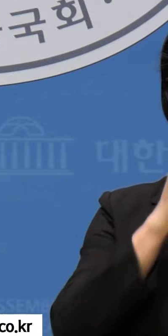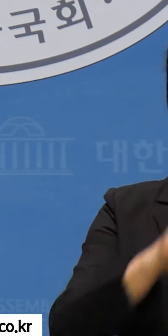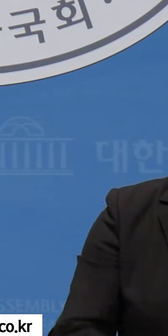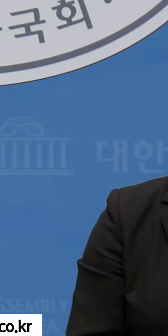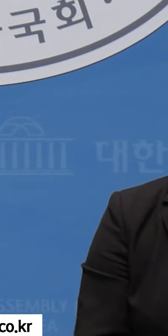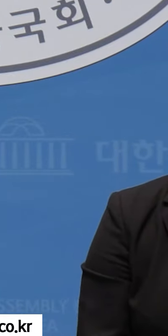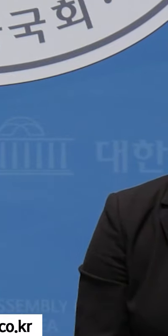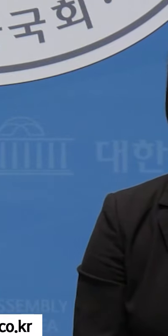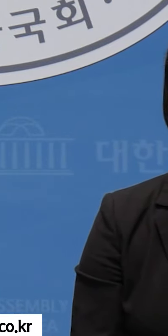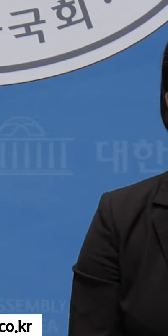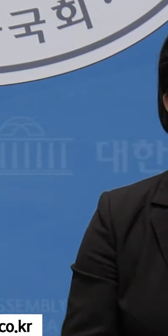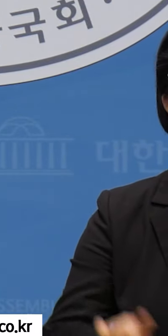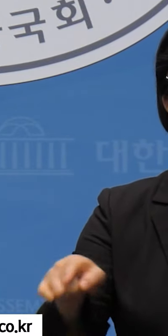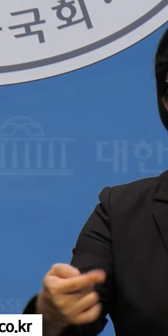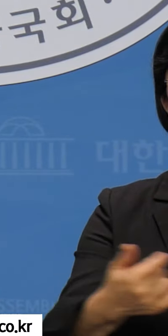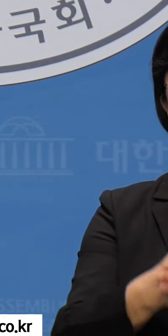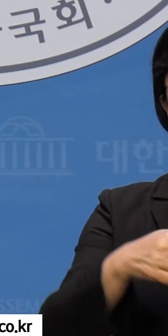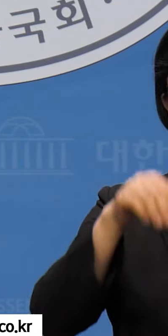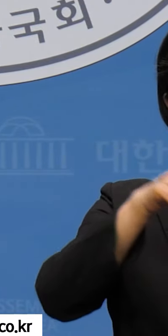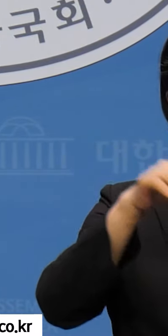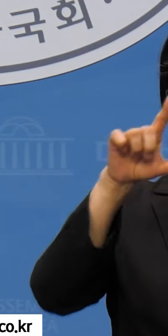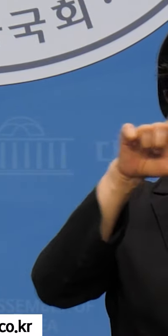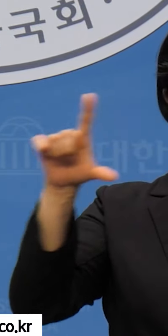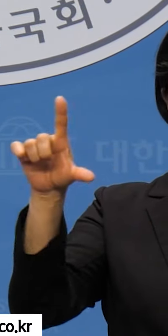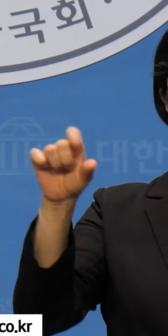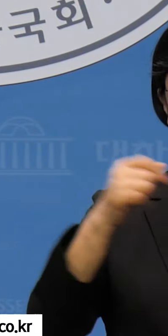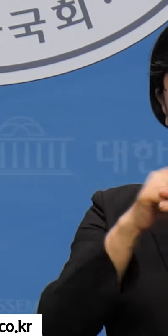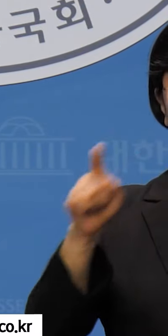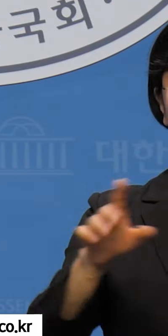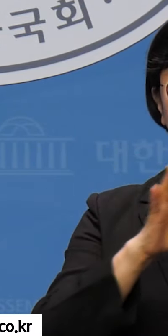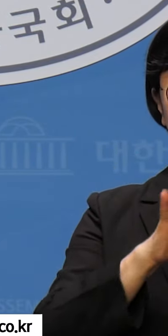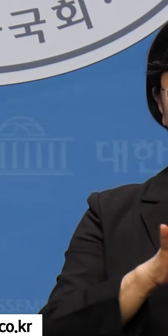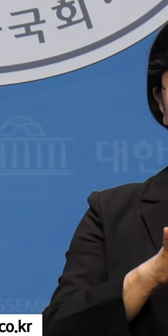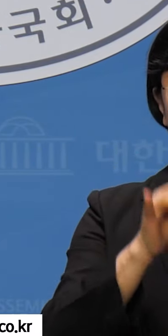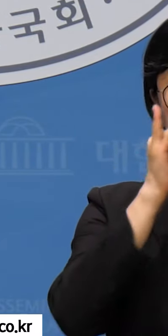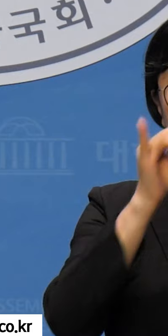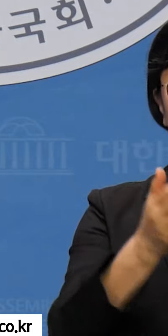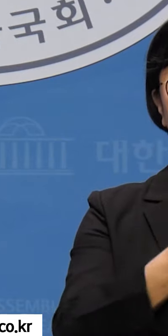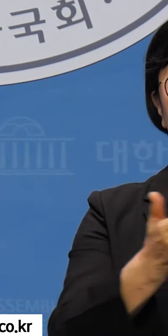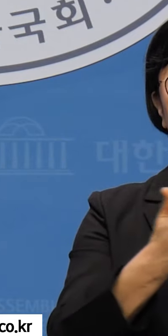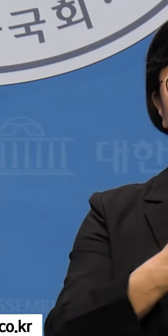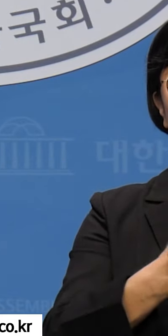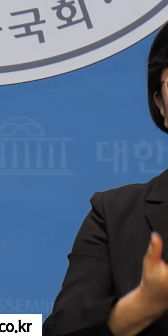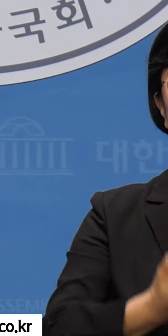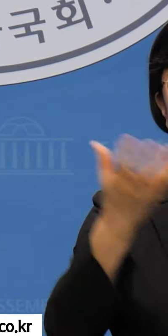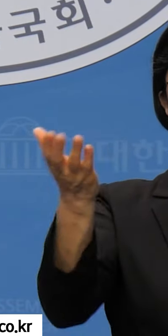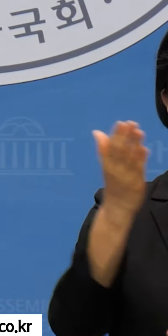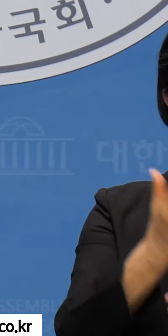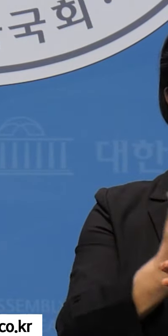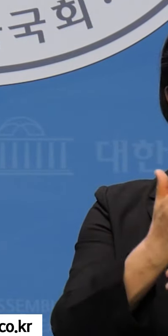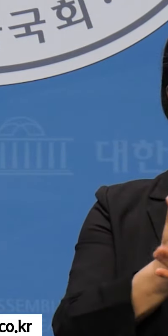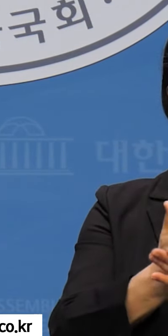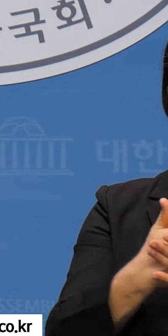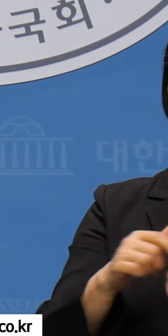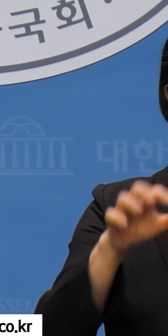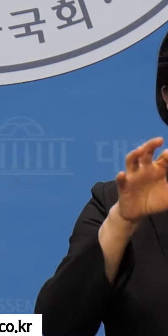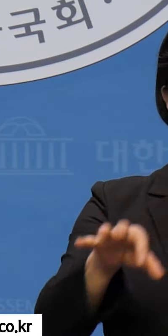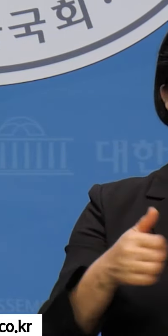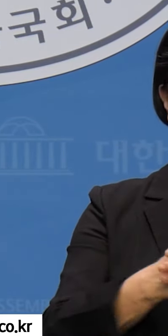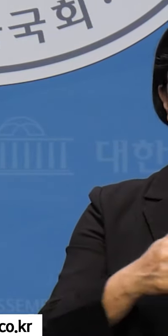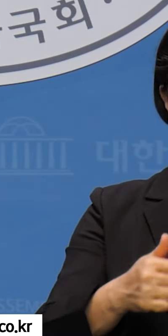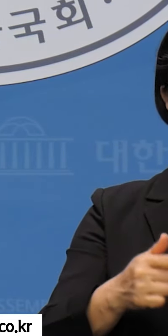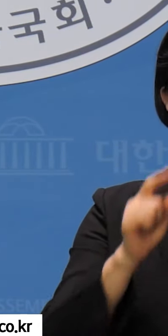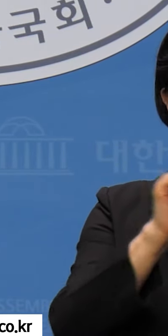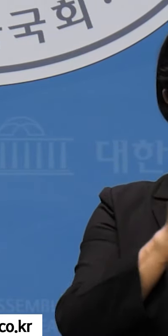것입니다. 다음 투표용지에 관련자 날인하라고, 그리고 투표용지 옮기지 말고 현장에서